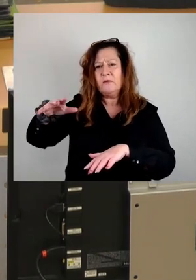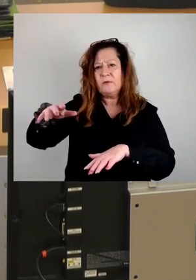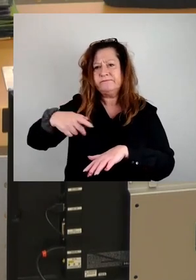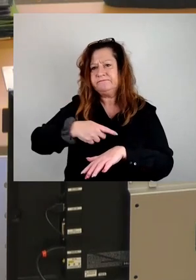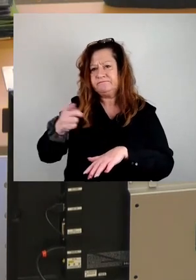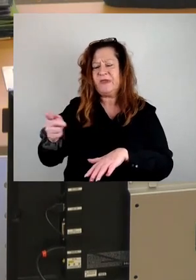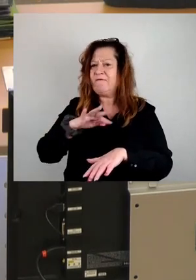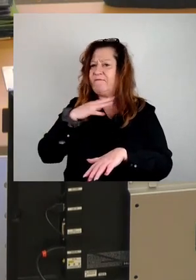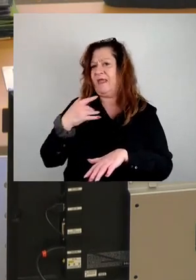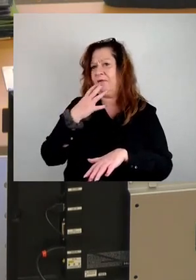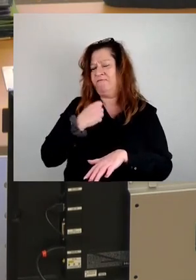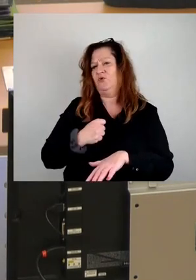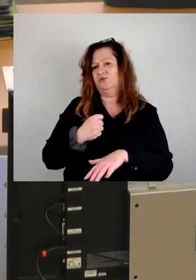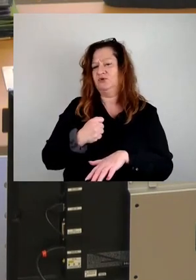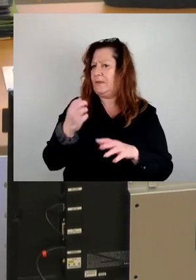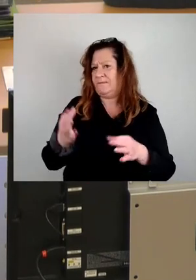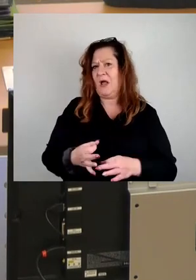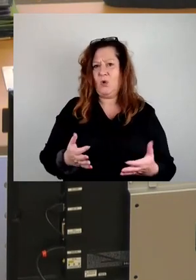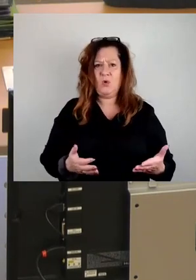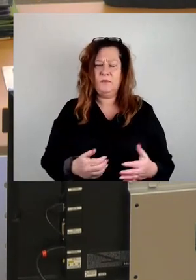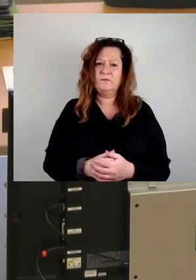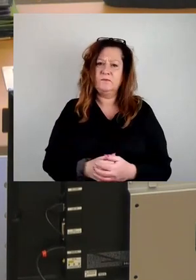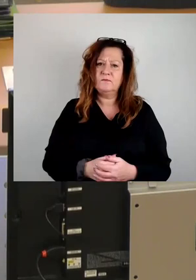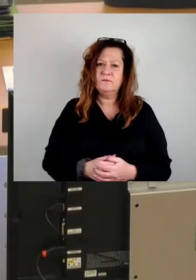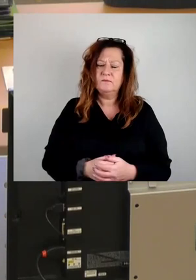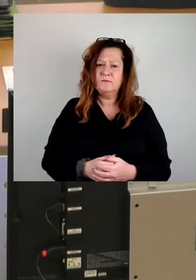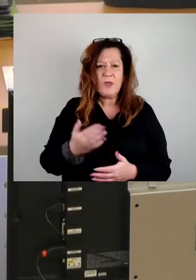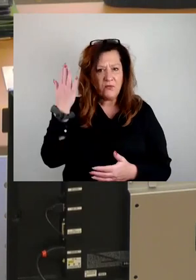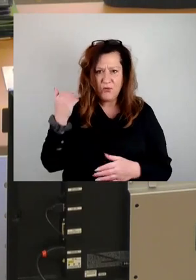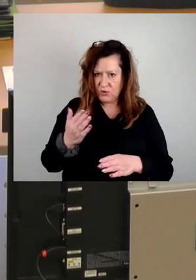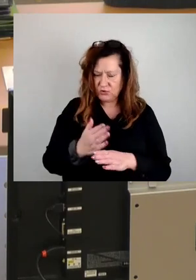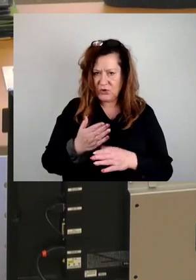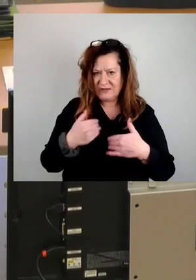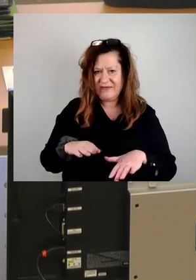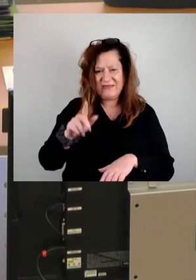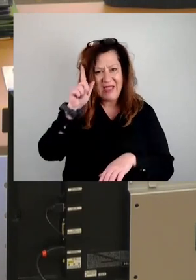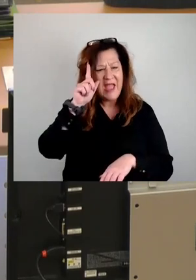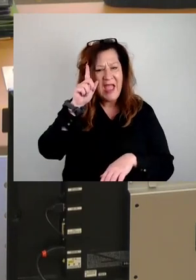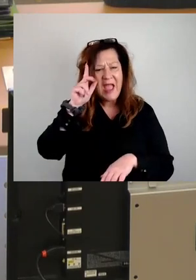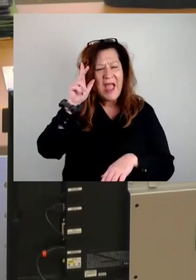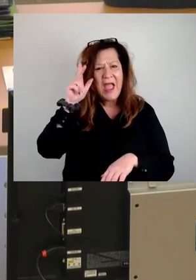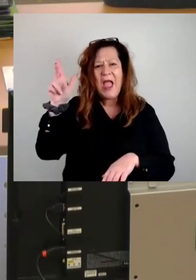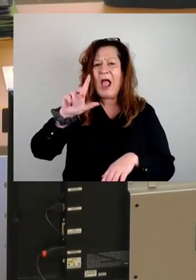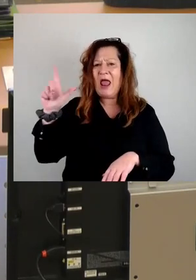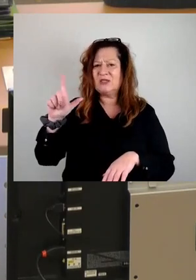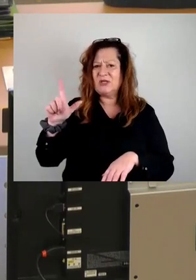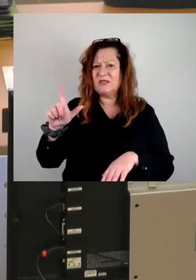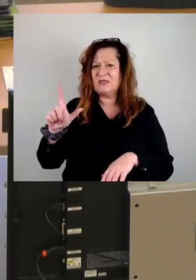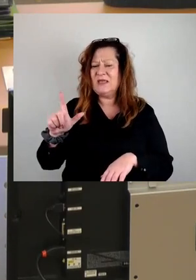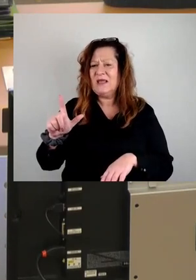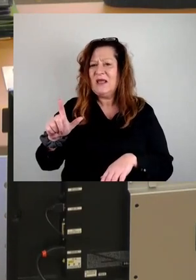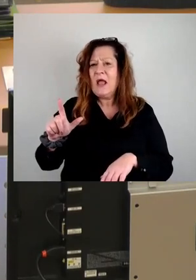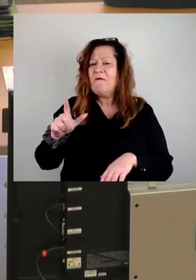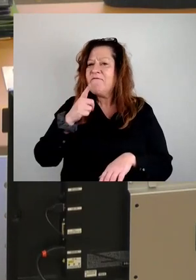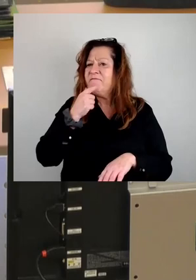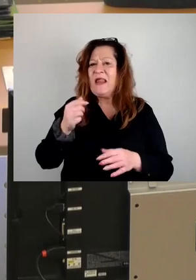wird. Vorhin hat Herr Laczynski damit angefangen, das Grundstück möchte ja niemand anders als Dresden. Und